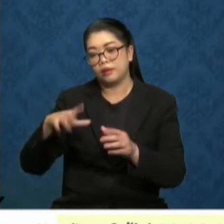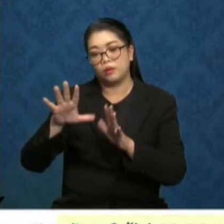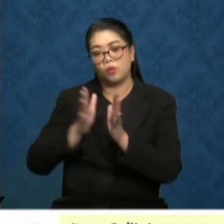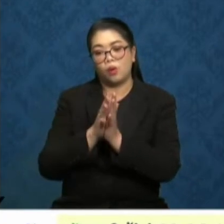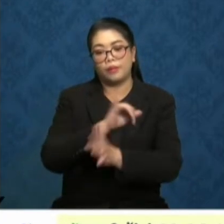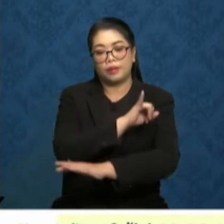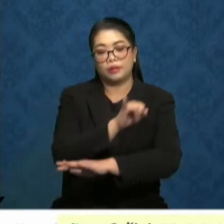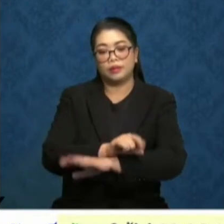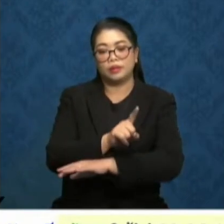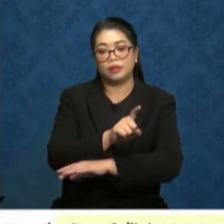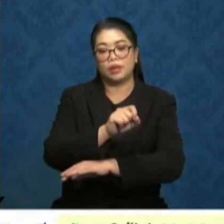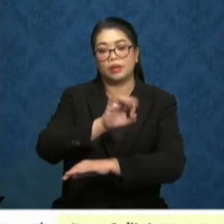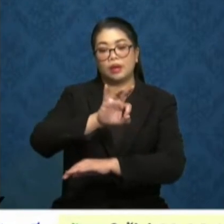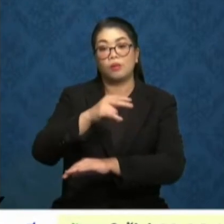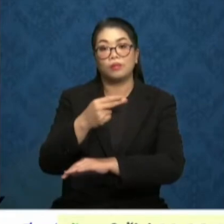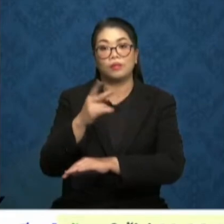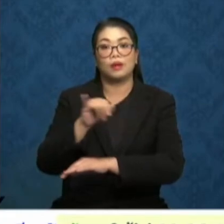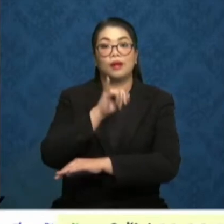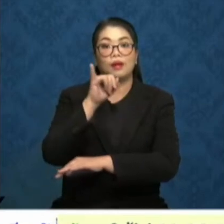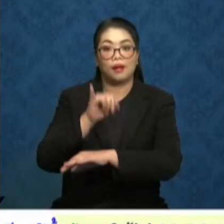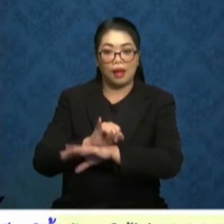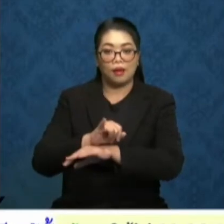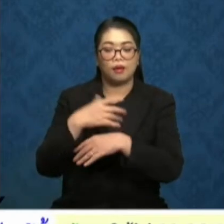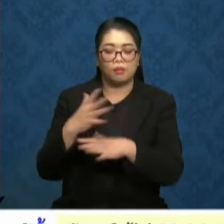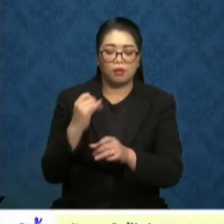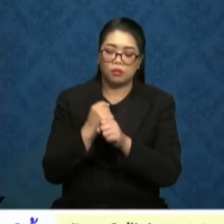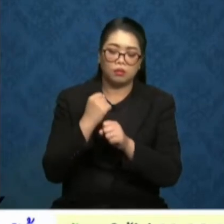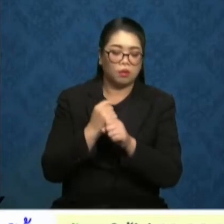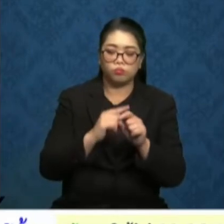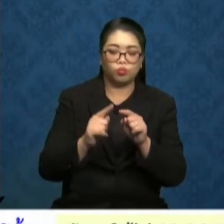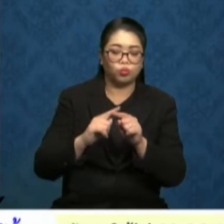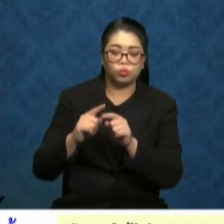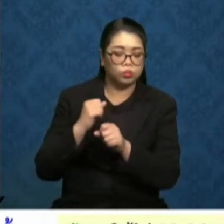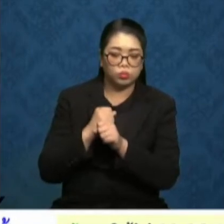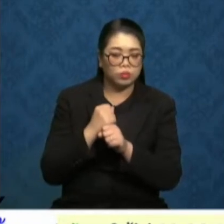ท ทำอะไรทั้งที